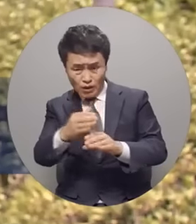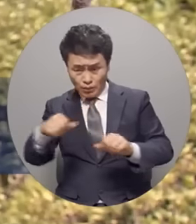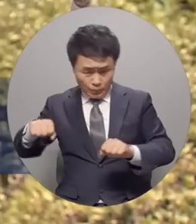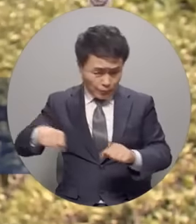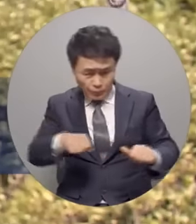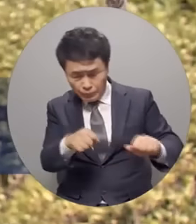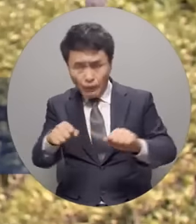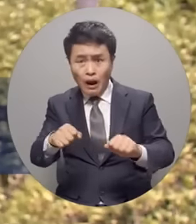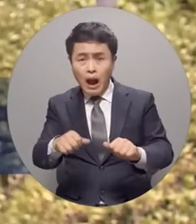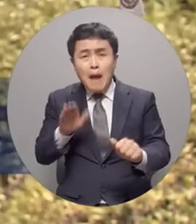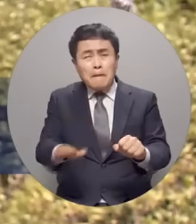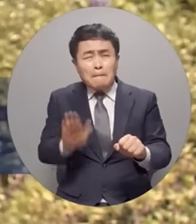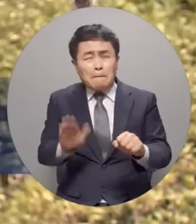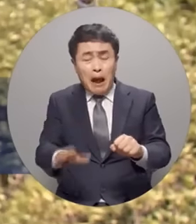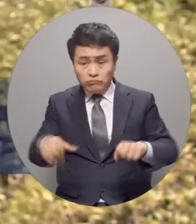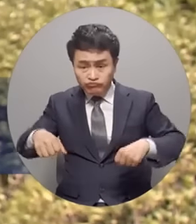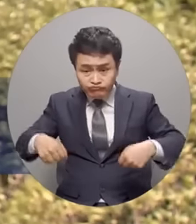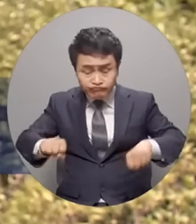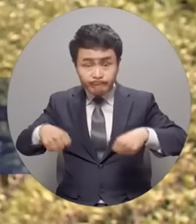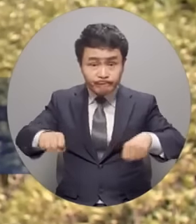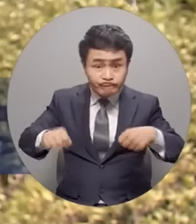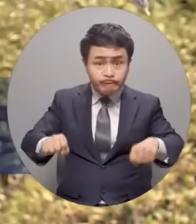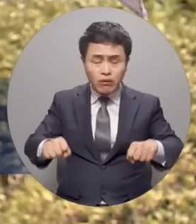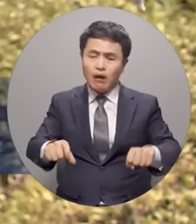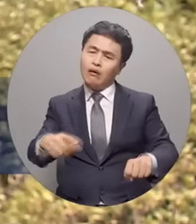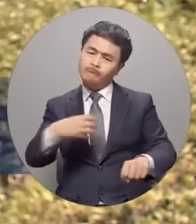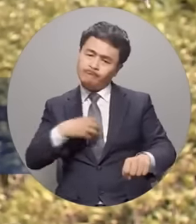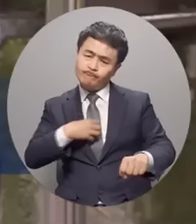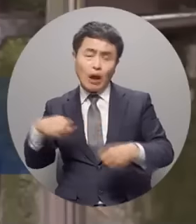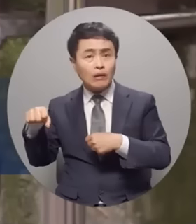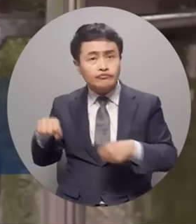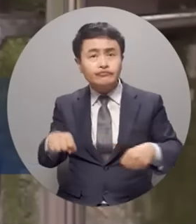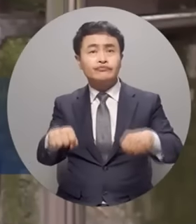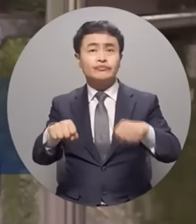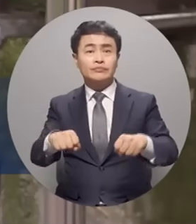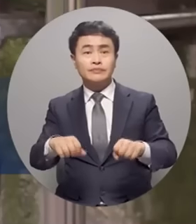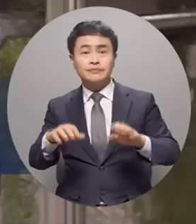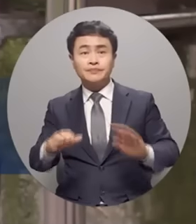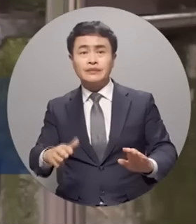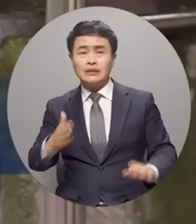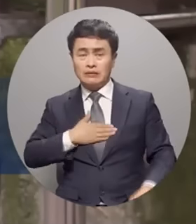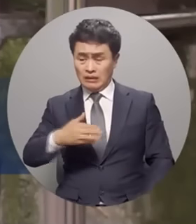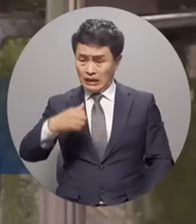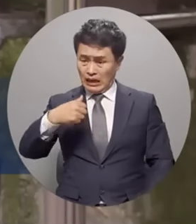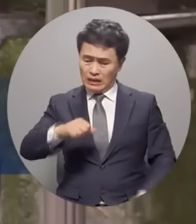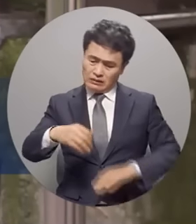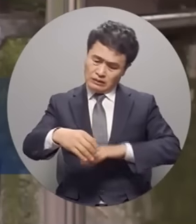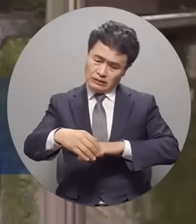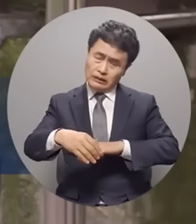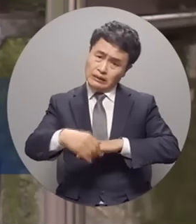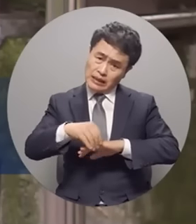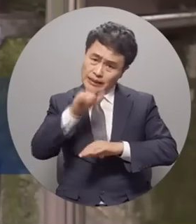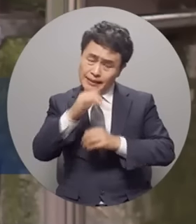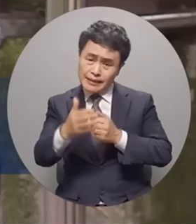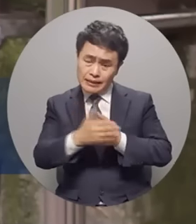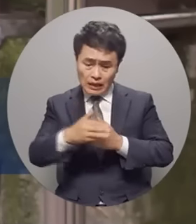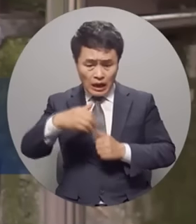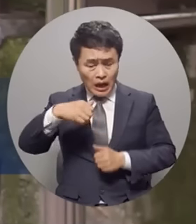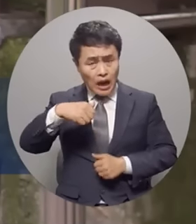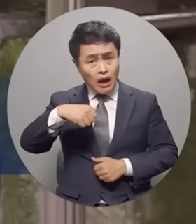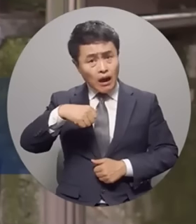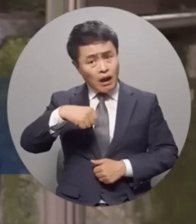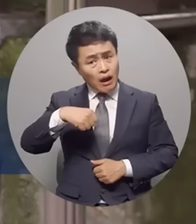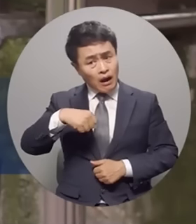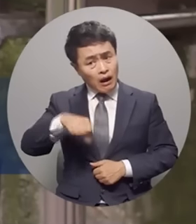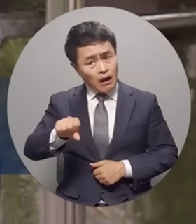또 막 빵빵 울리면서 그러고 위험하게 다니시더라고요. 저는 이제 아들이 좀 장애가 있거든요. 그러면